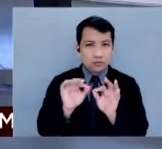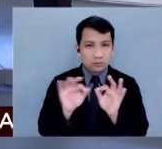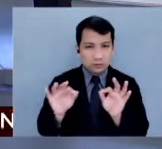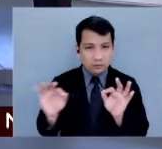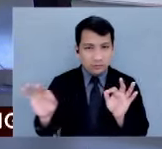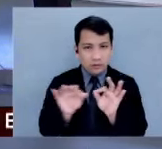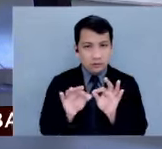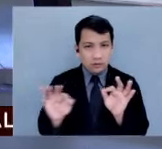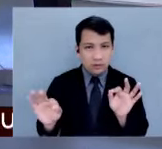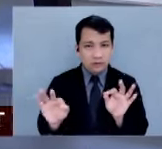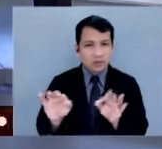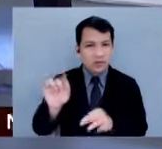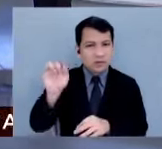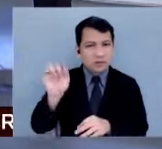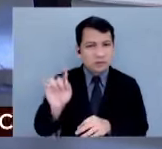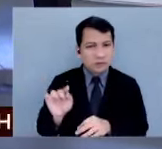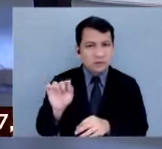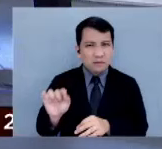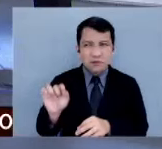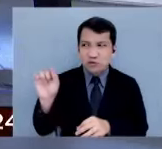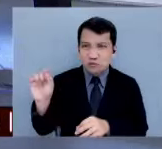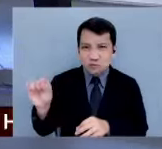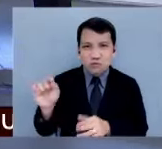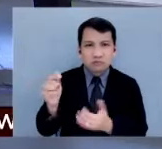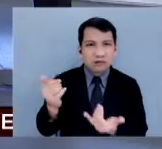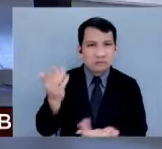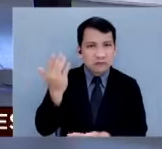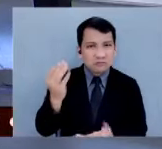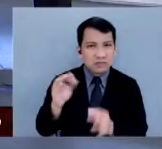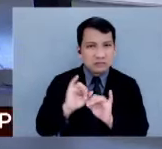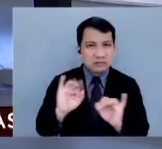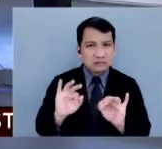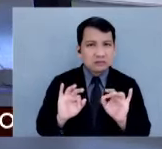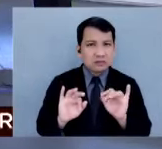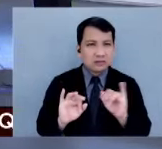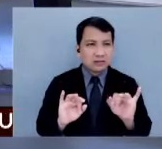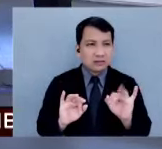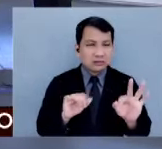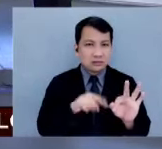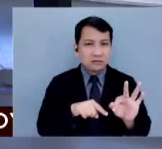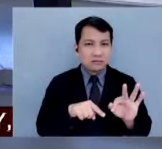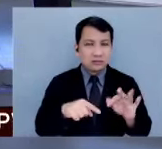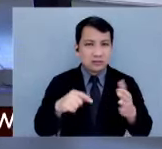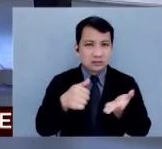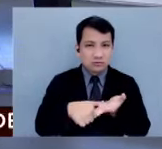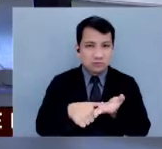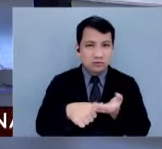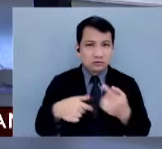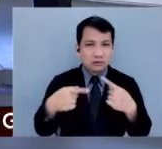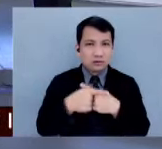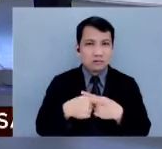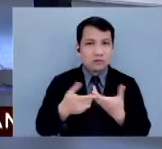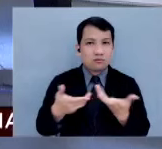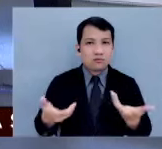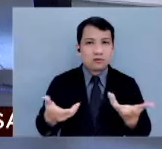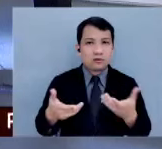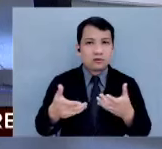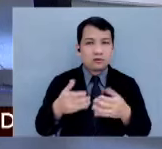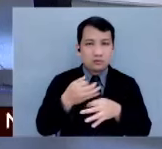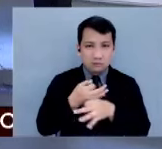punctuation. Kung sa butuhan pa lamang ay hindi na nagkakasundo ang bersyon ng dalawang kapulungan, walang magsasaayos nito para